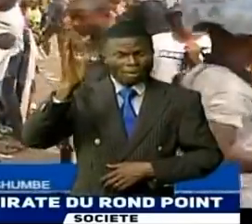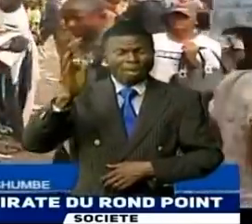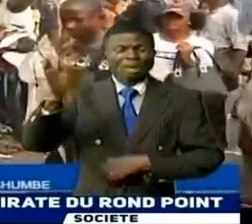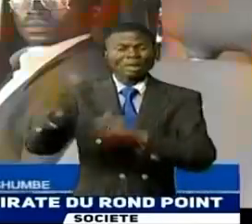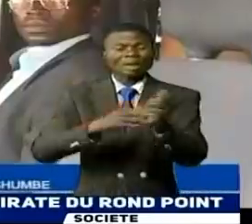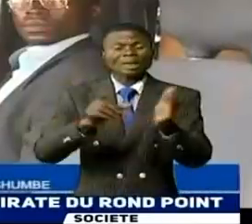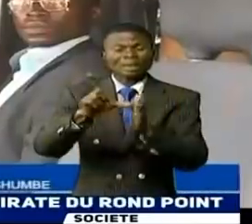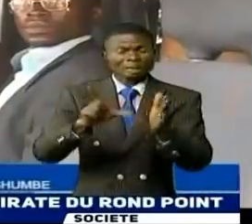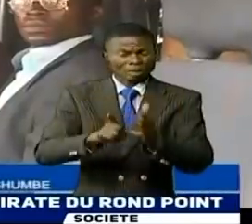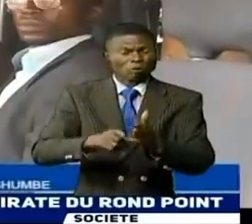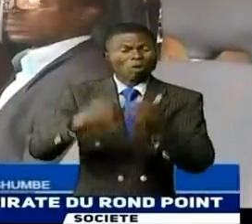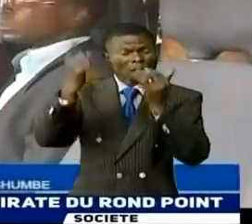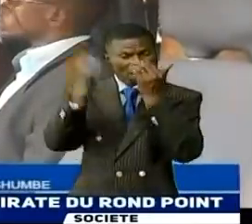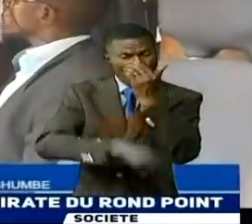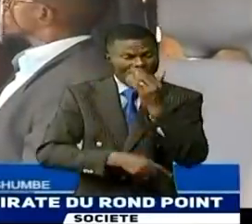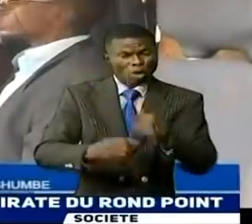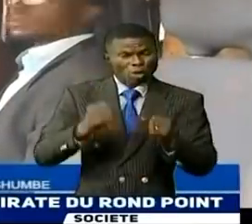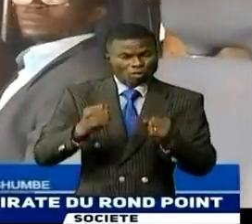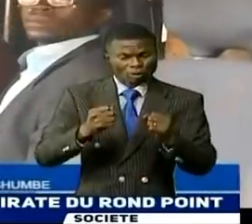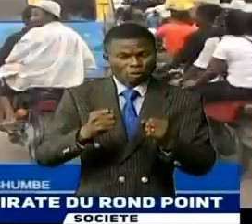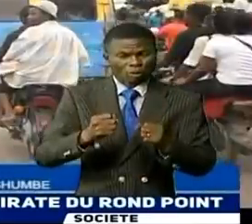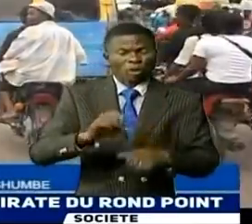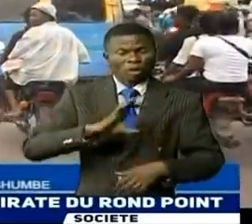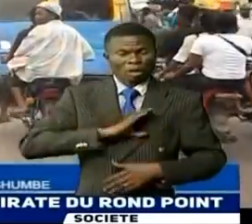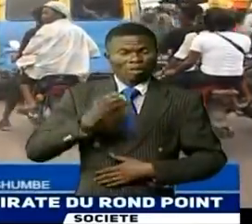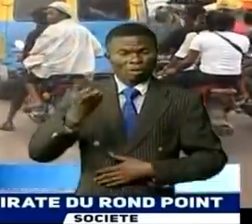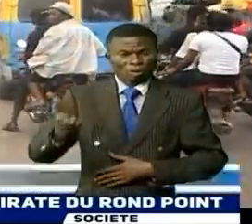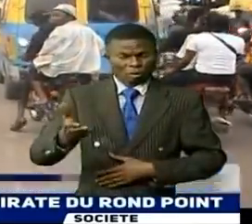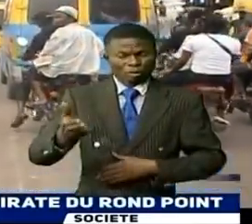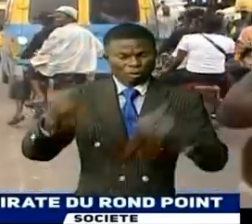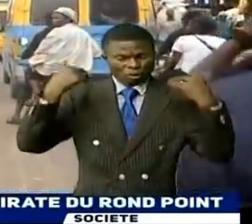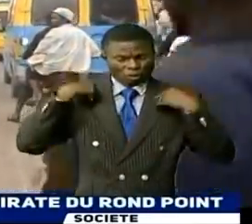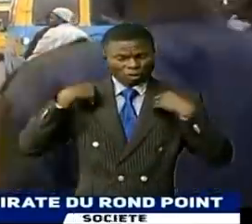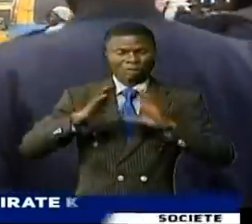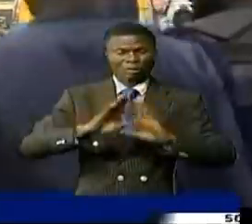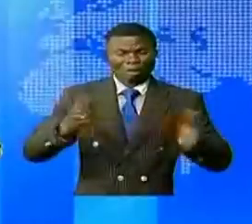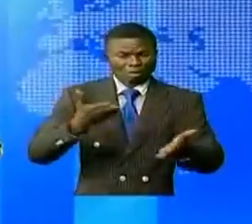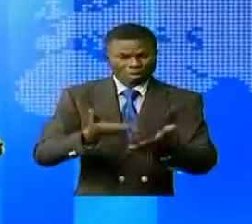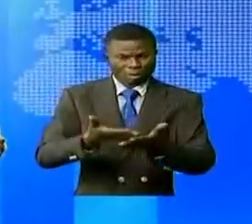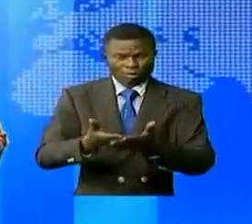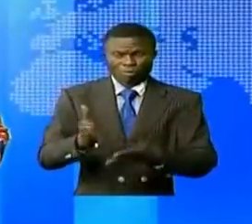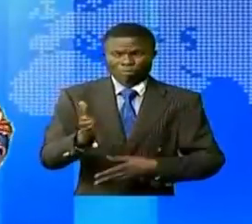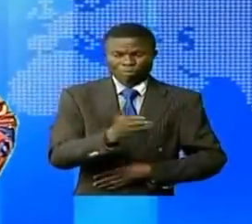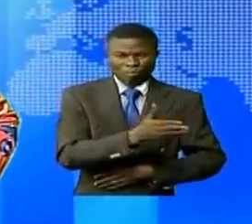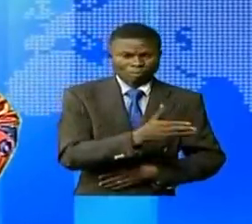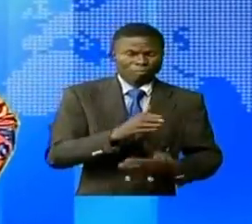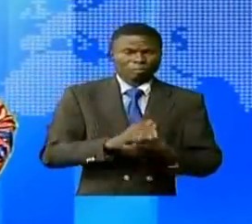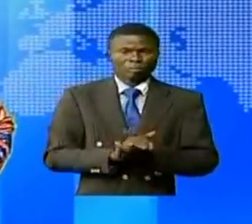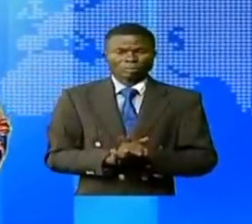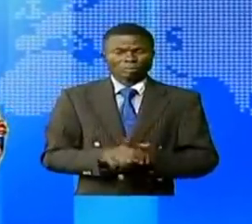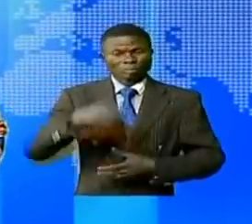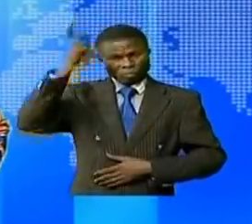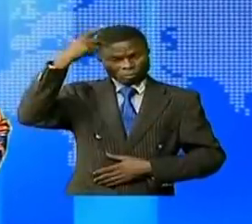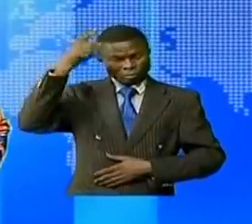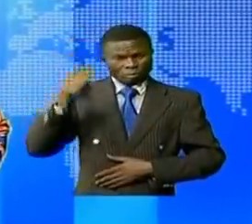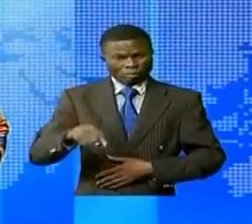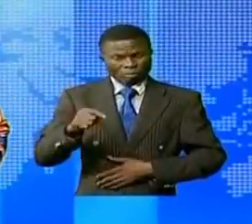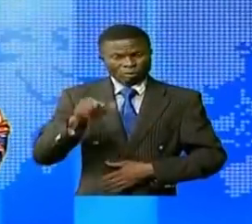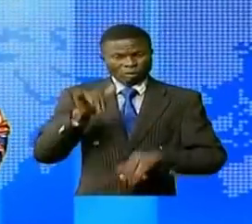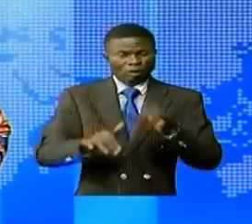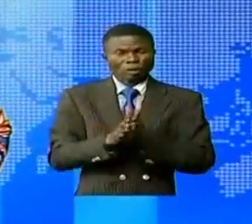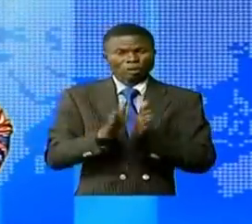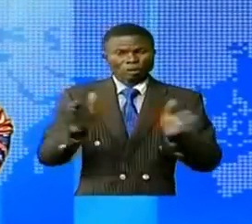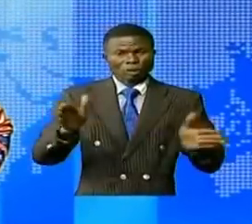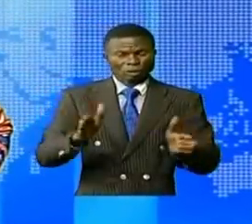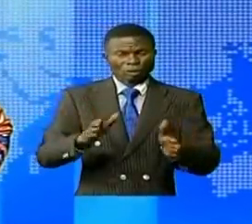seront sévèrement sanctionnés par les instances et les autorités compétentes. Politique enfin, le secrétaire général